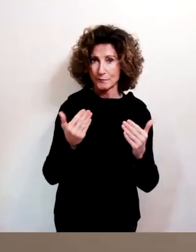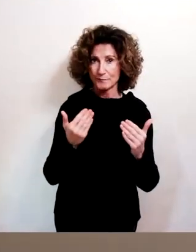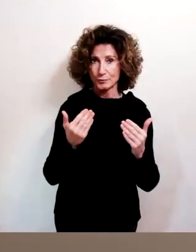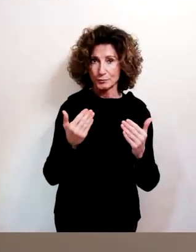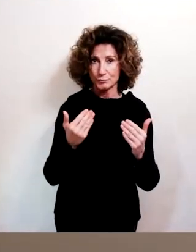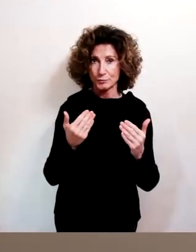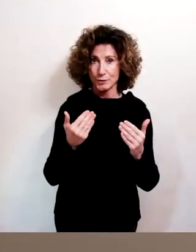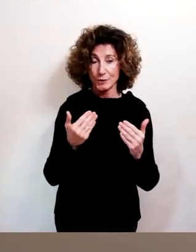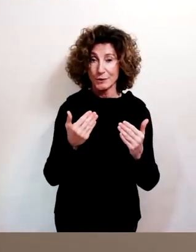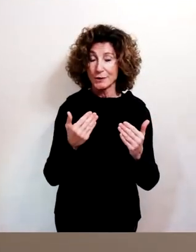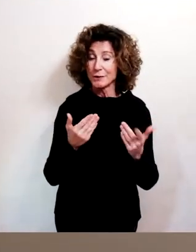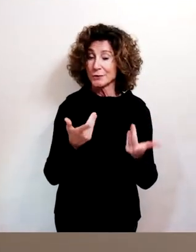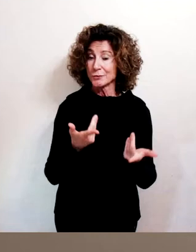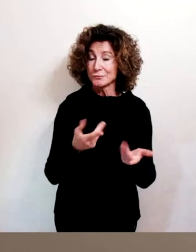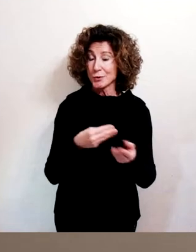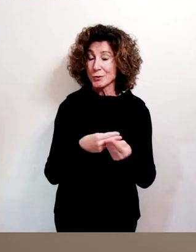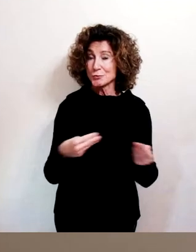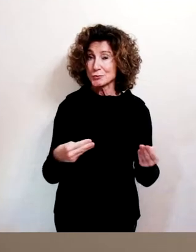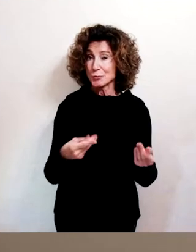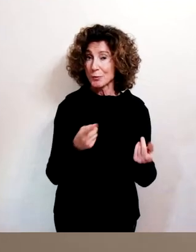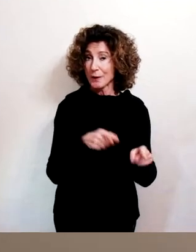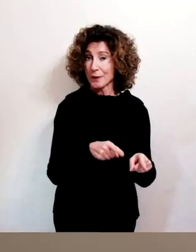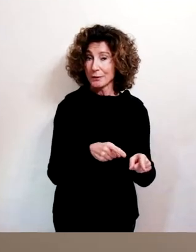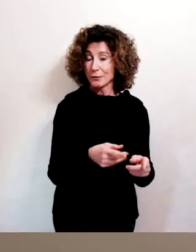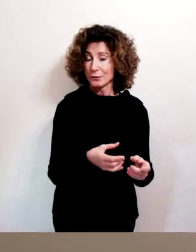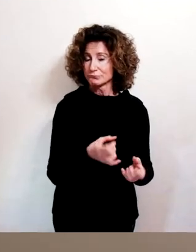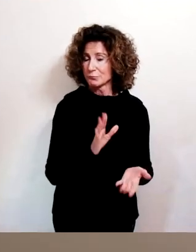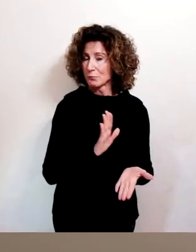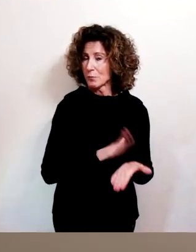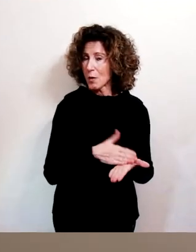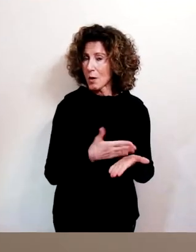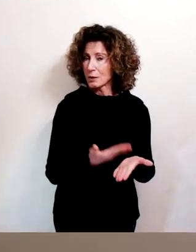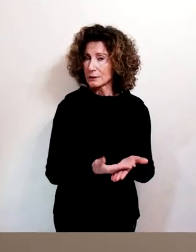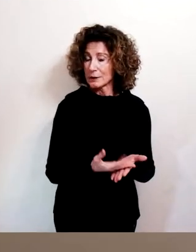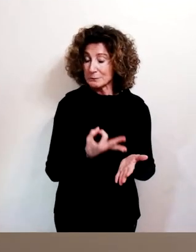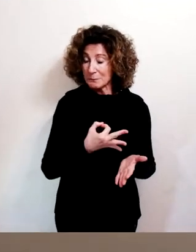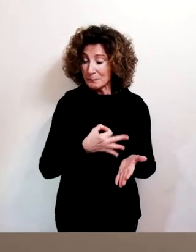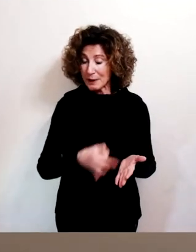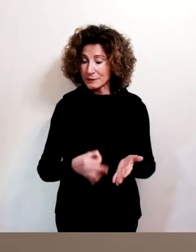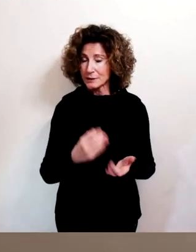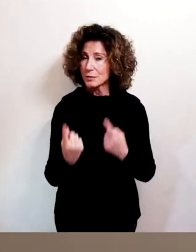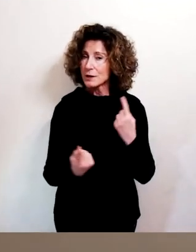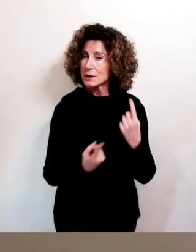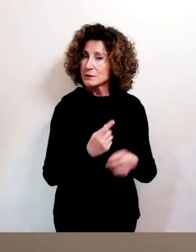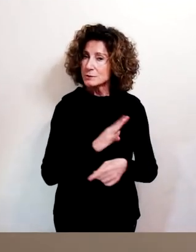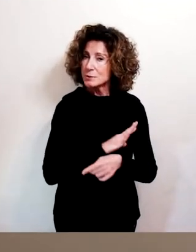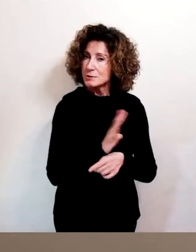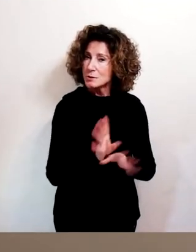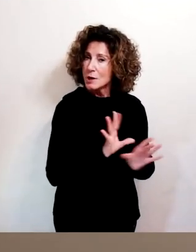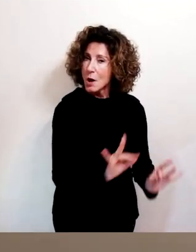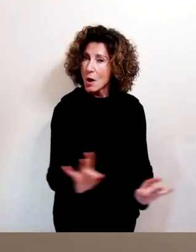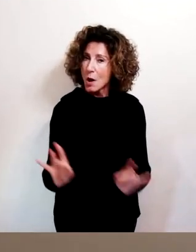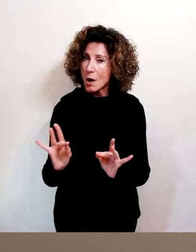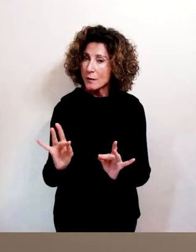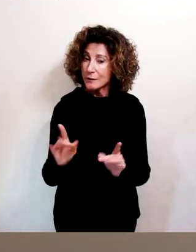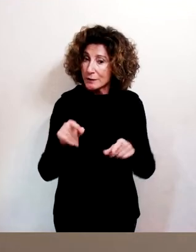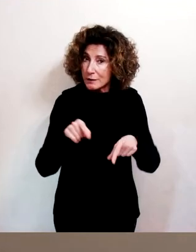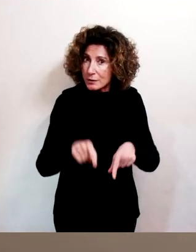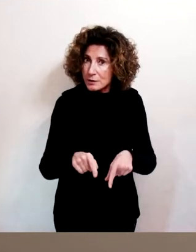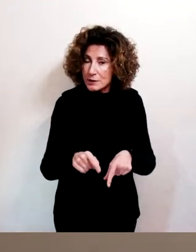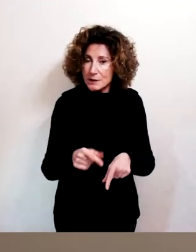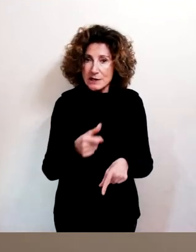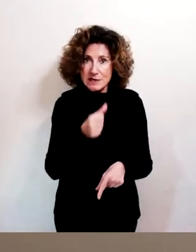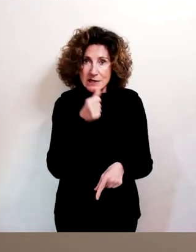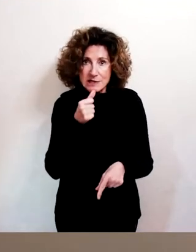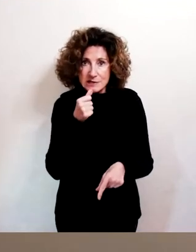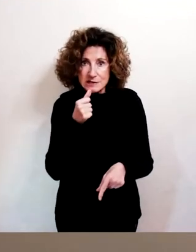è stato prezioso questo questo strumento nel momento in cui è sorta l'epidemia del covip perché chiaramente l'ici si